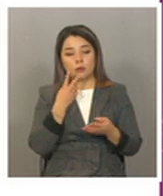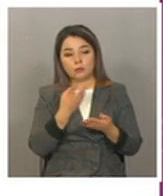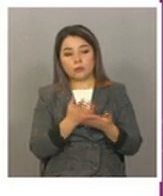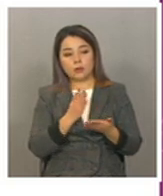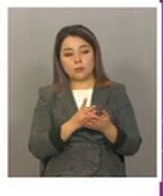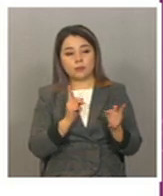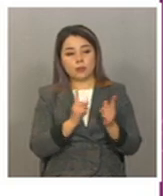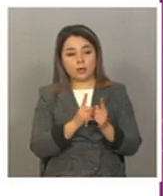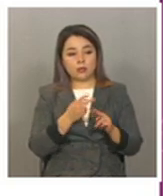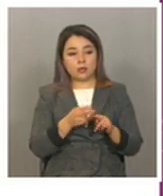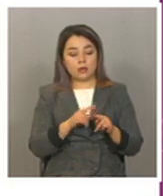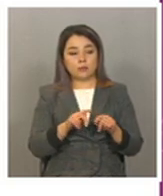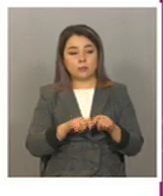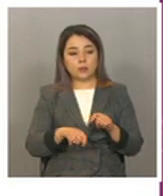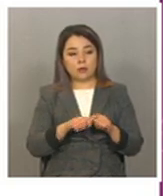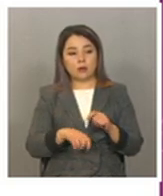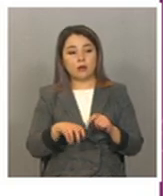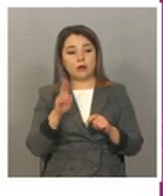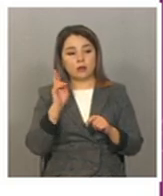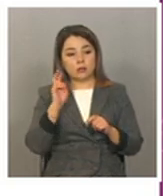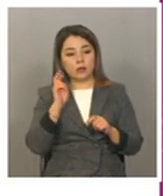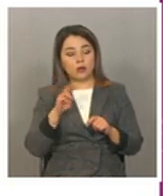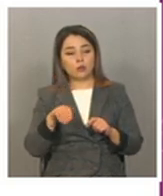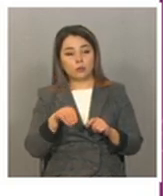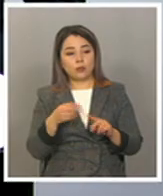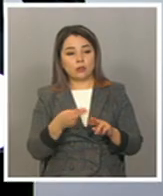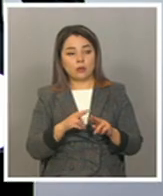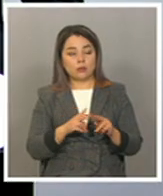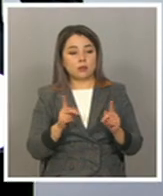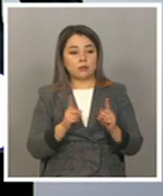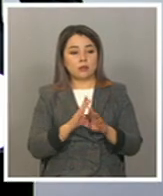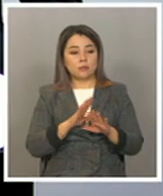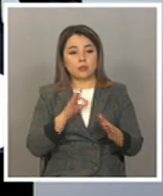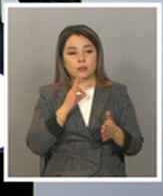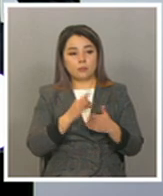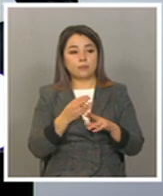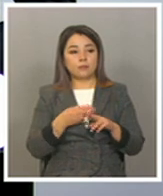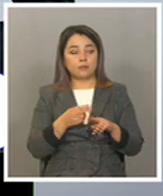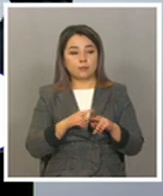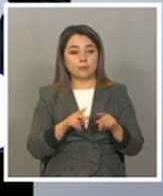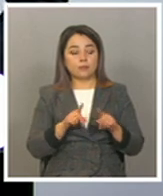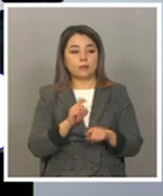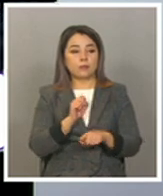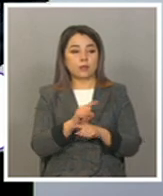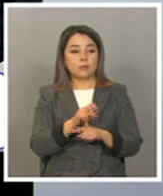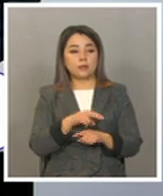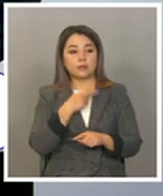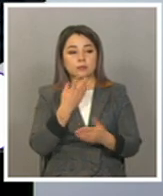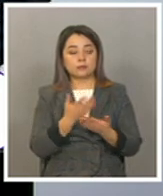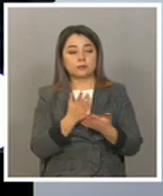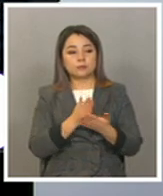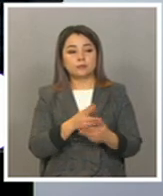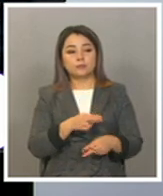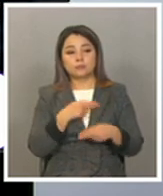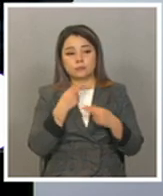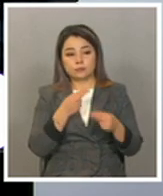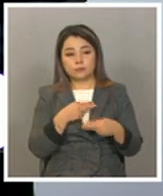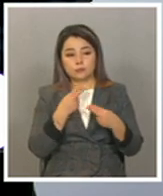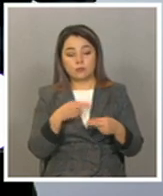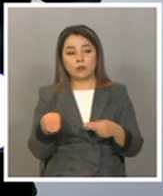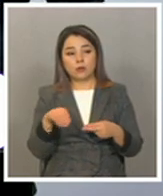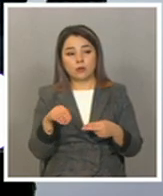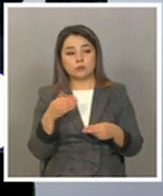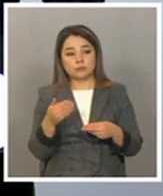Салыстырмалы түрде, яғни қара топырақ оңтүстікте кездеспейді. Оқушылар, ендеше тапсырмаға назар аударыңыздар. Тау